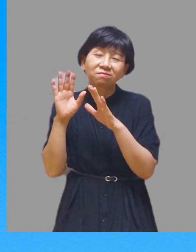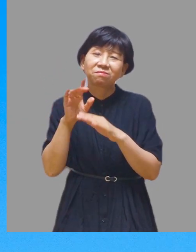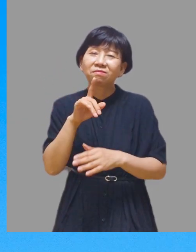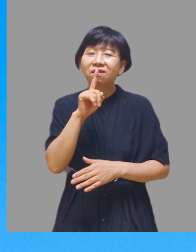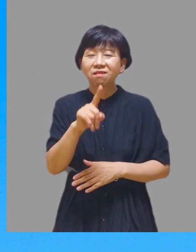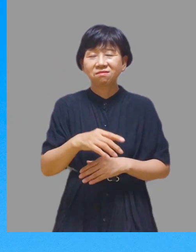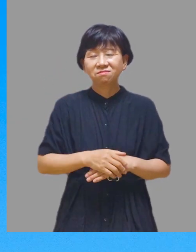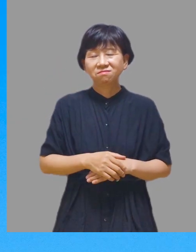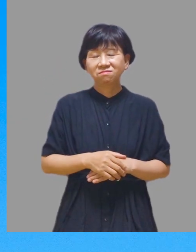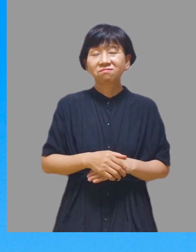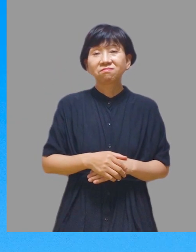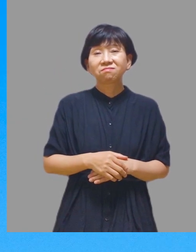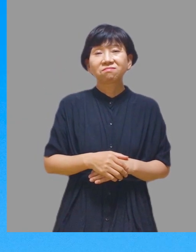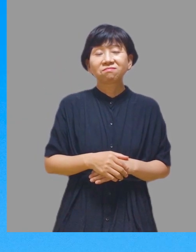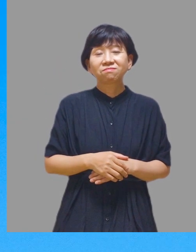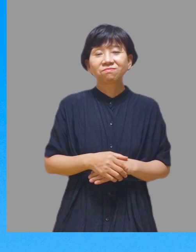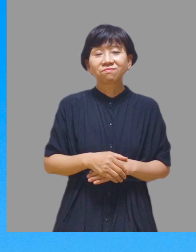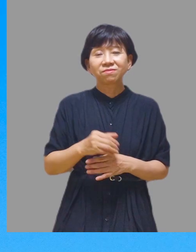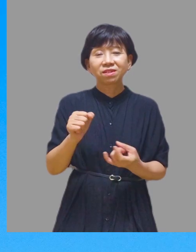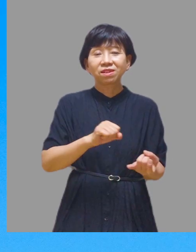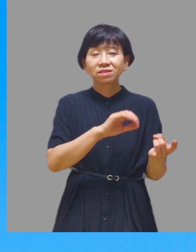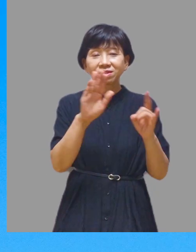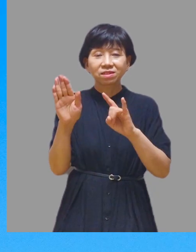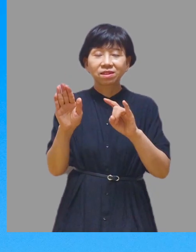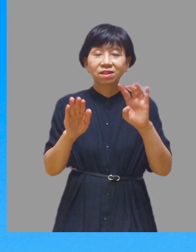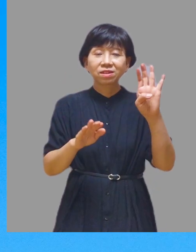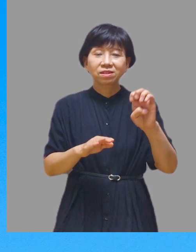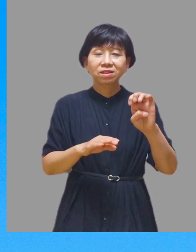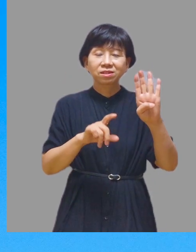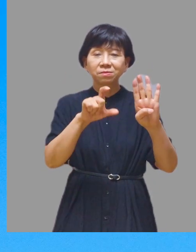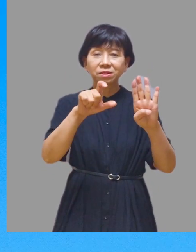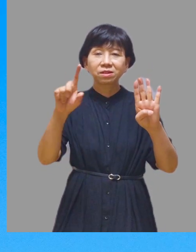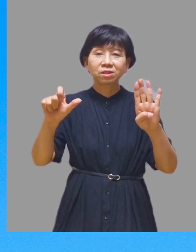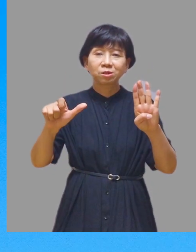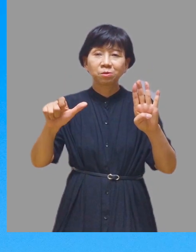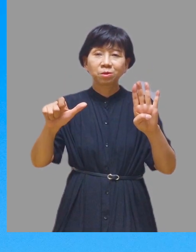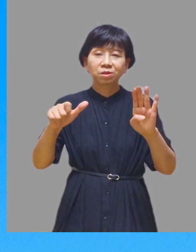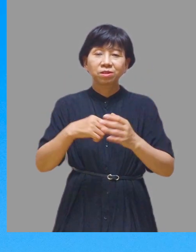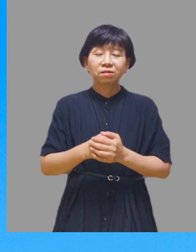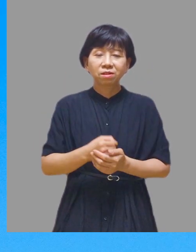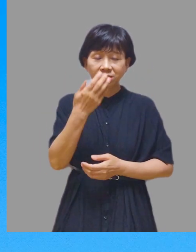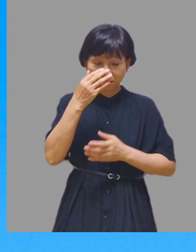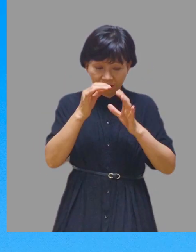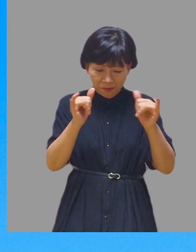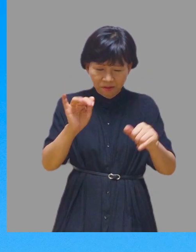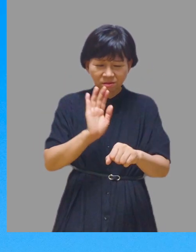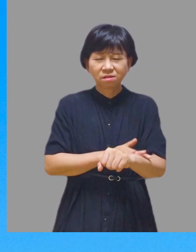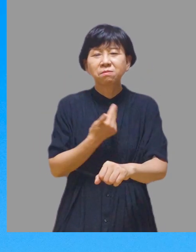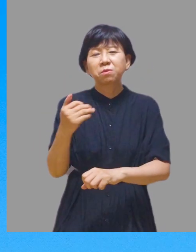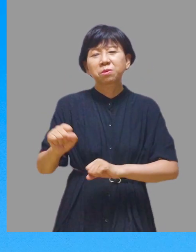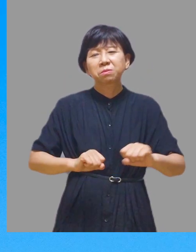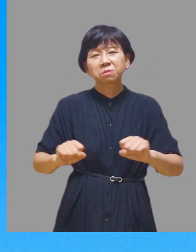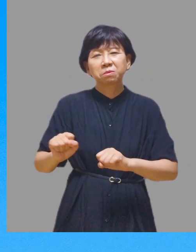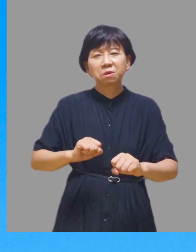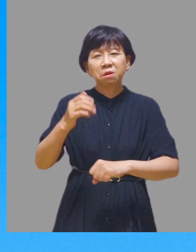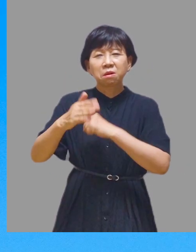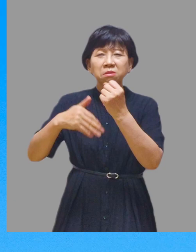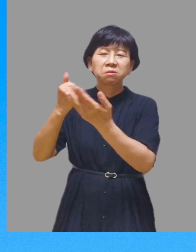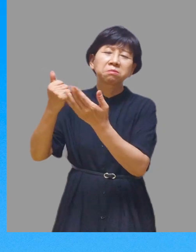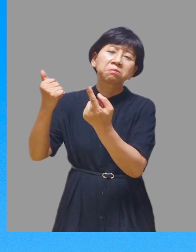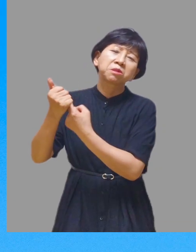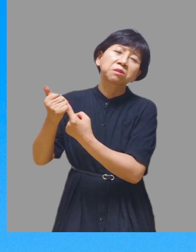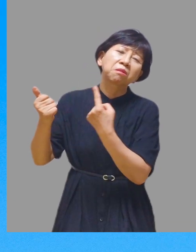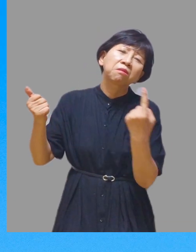에스겔 44장 15절에서도 이렇게 말이 있습니다. 이스라엘 족속이 그릇 행하여 나를 떠날